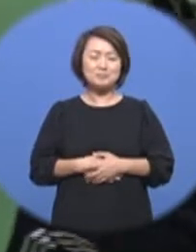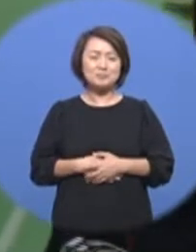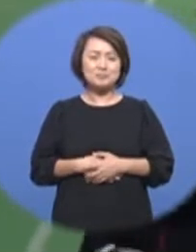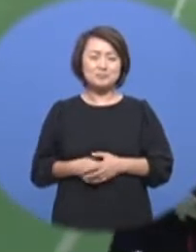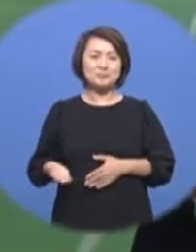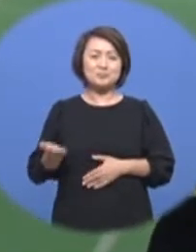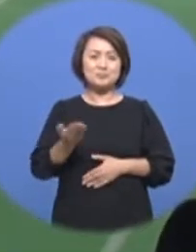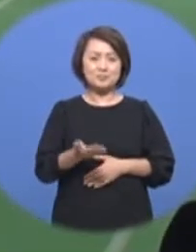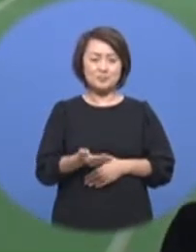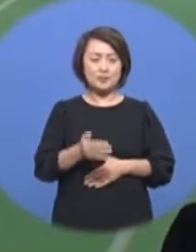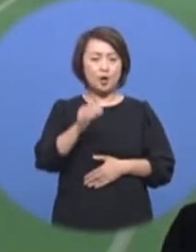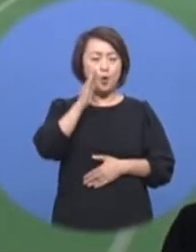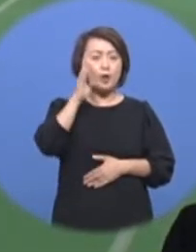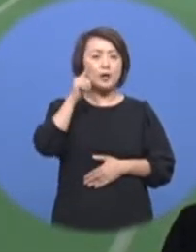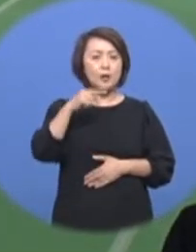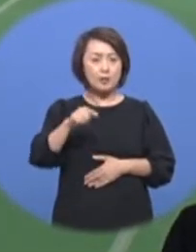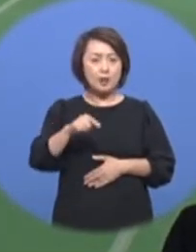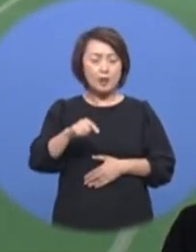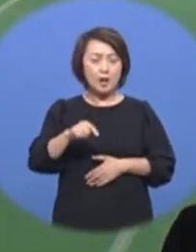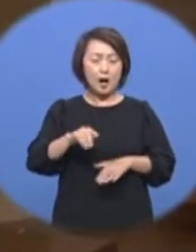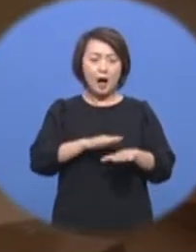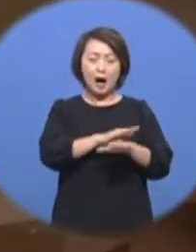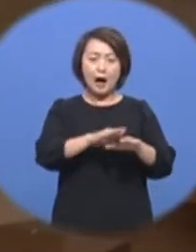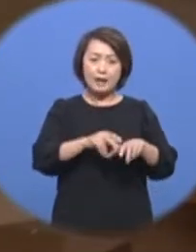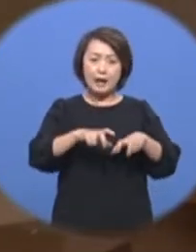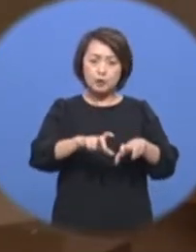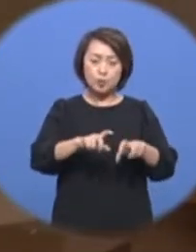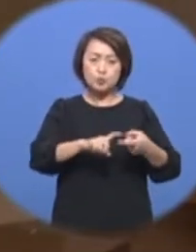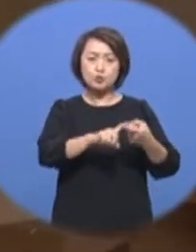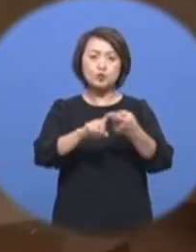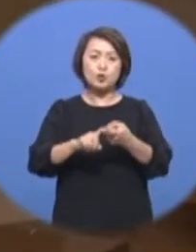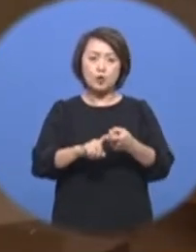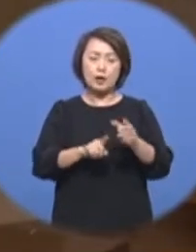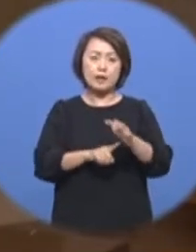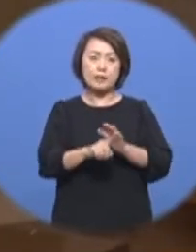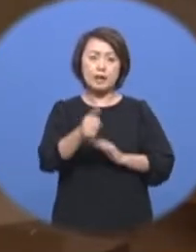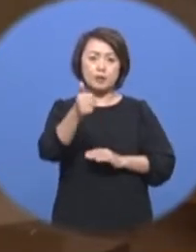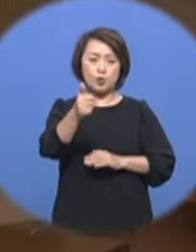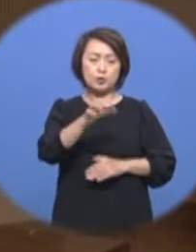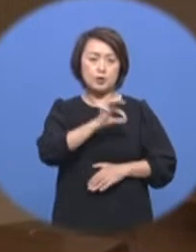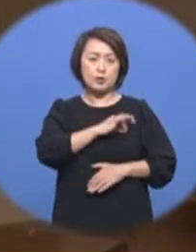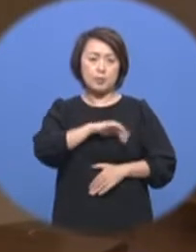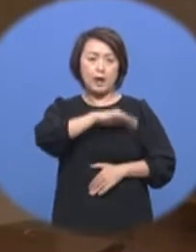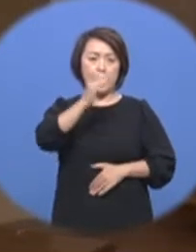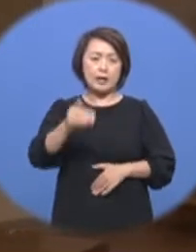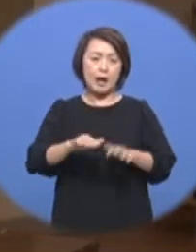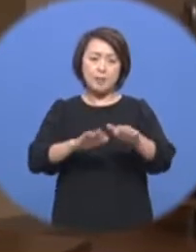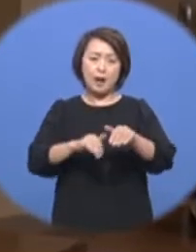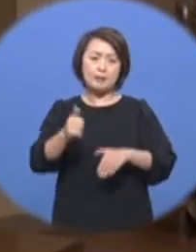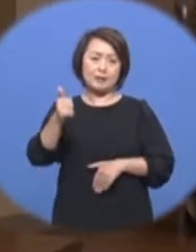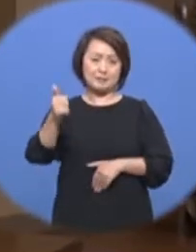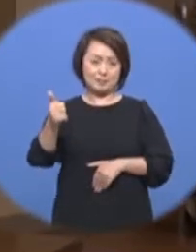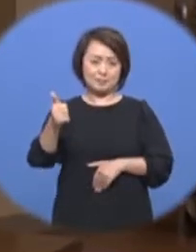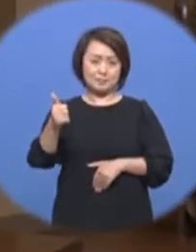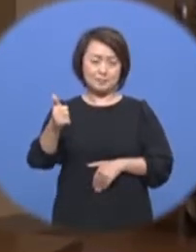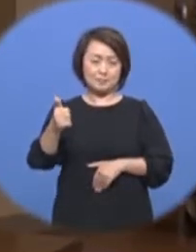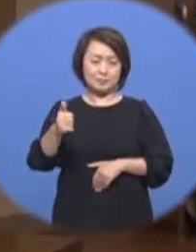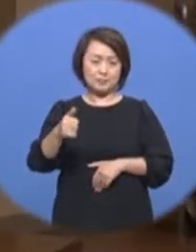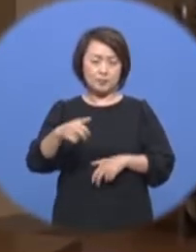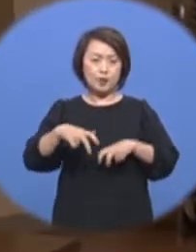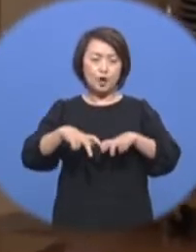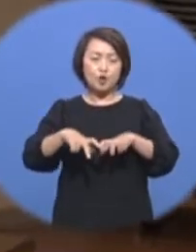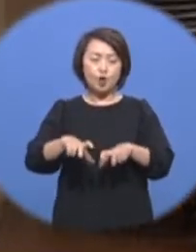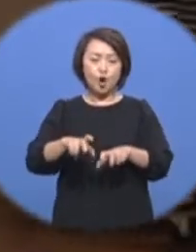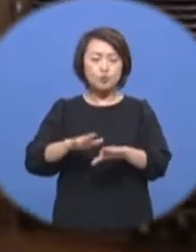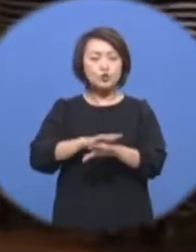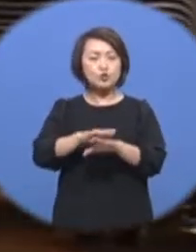続いて和歌山県愛玩動物協会代表の山畑幸也さんが講師を務める動物愛護